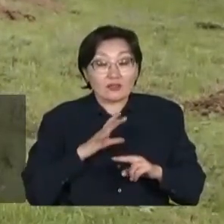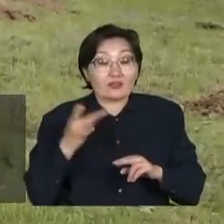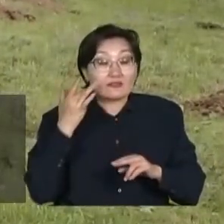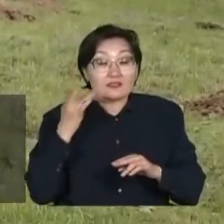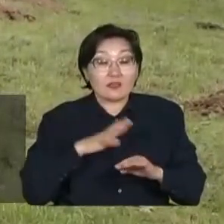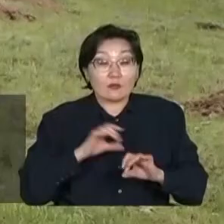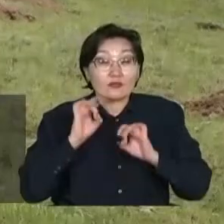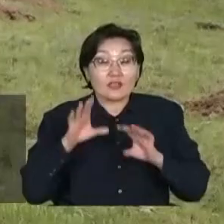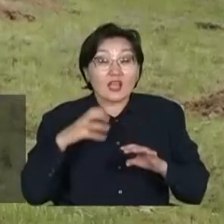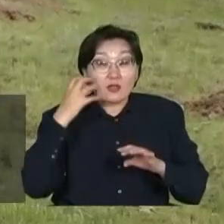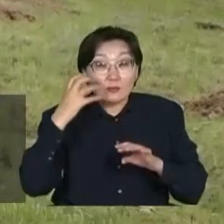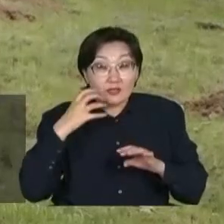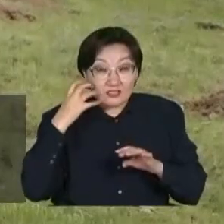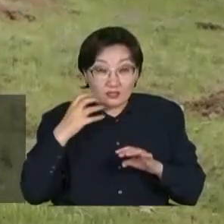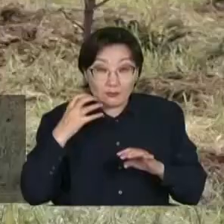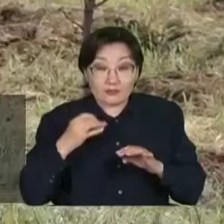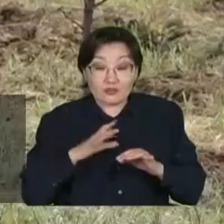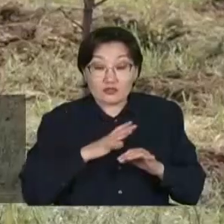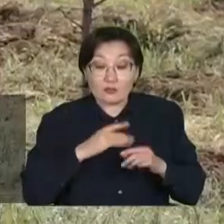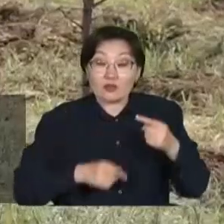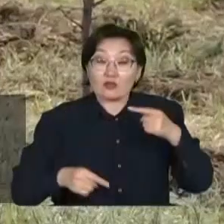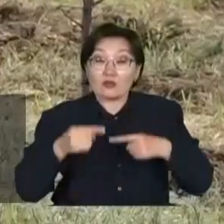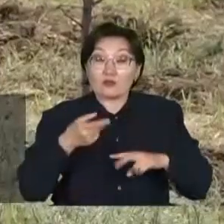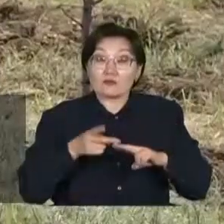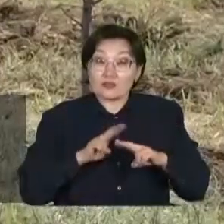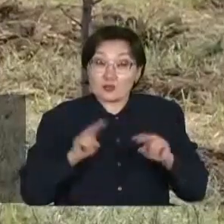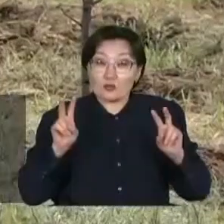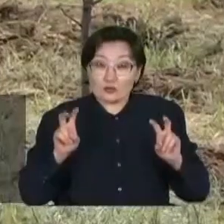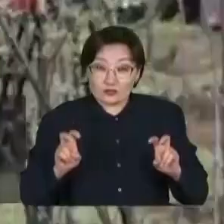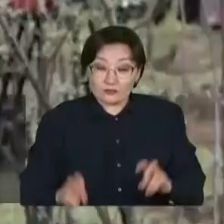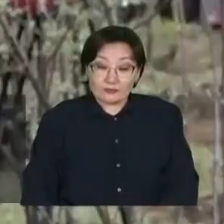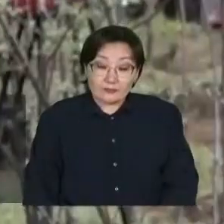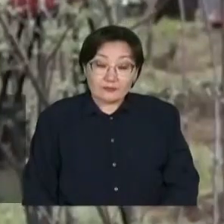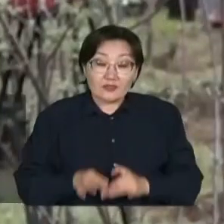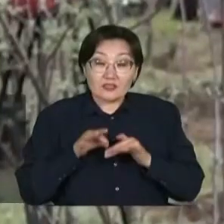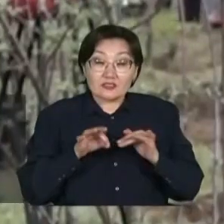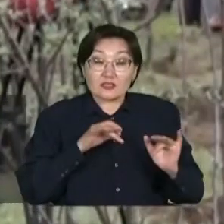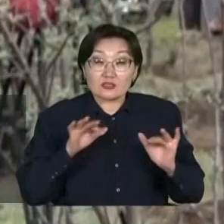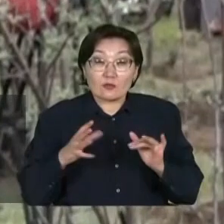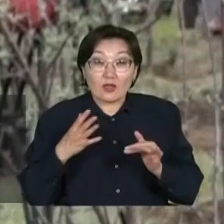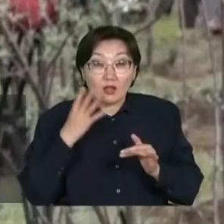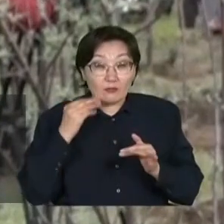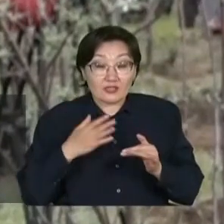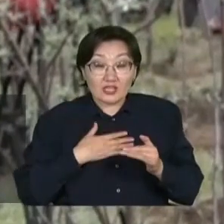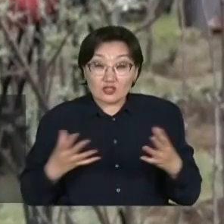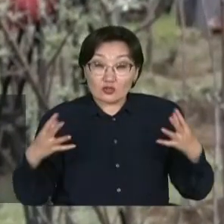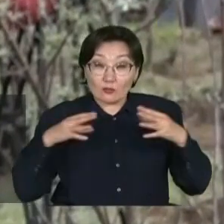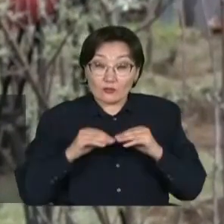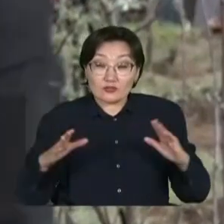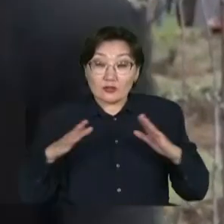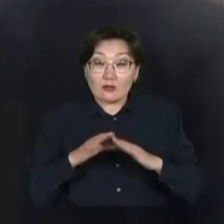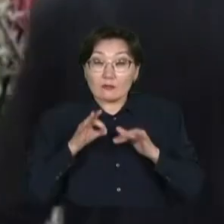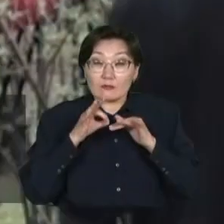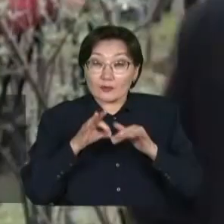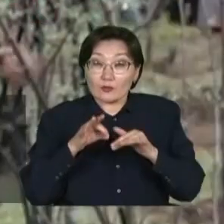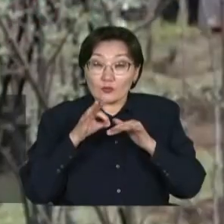своим опортом, фруктовыми ягодами, мы чтобы вернули вот эту былую славу. Проходит акция «Алматы – наш общий дом». Проходит